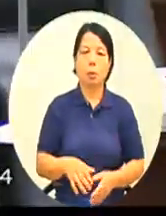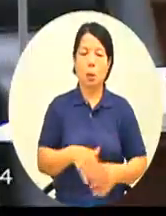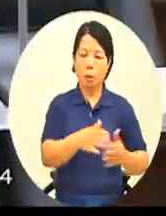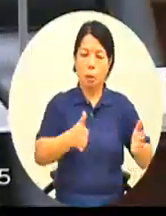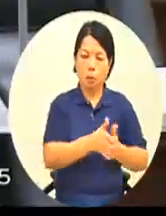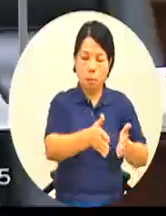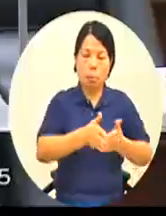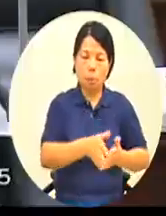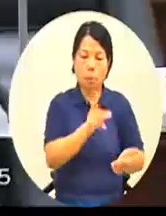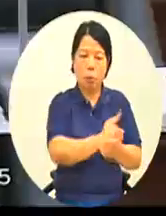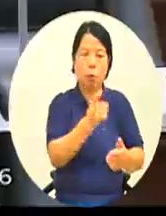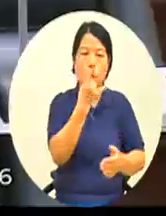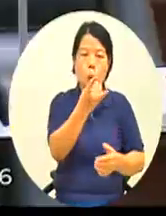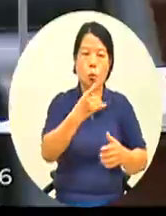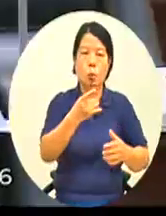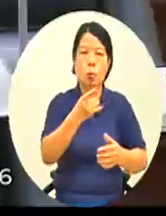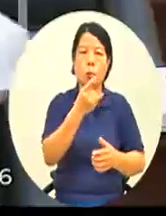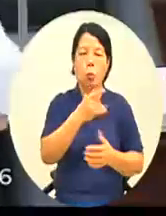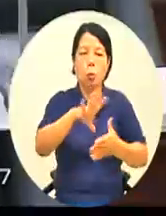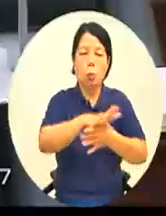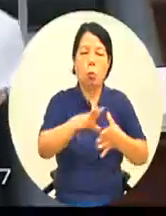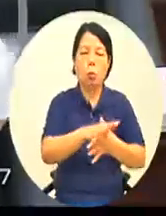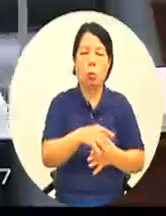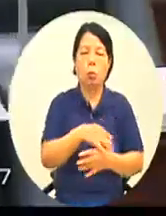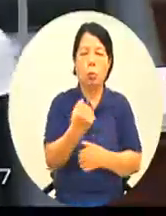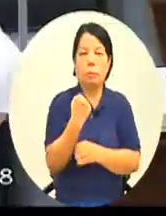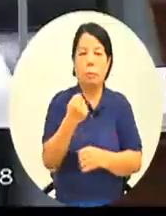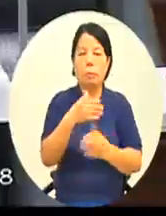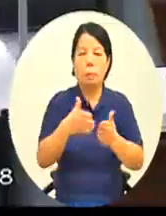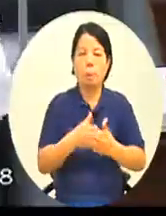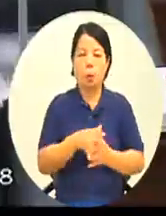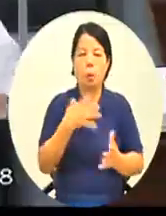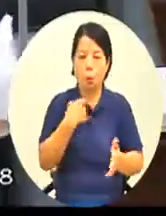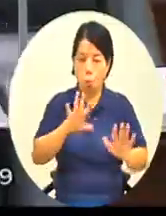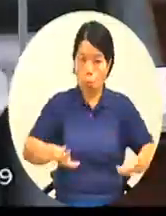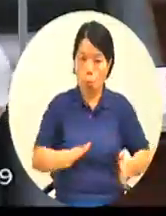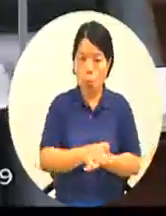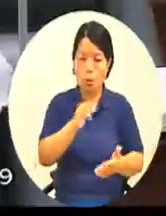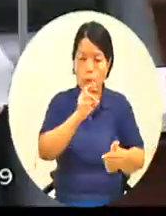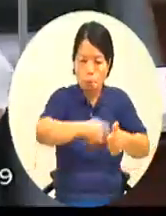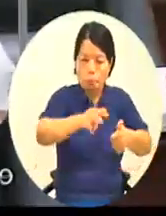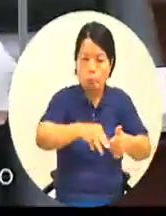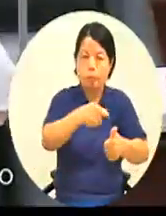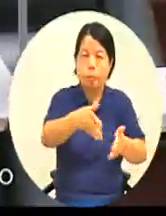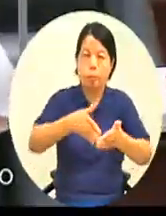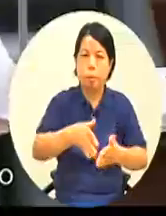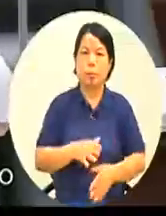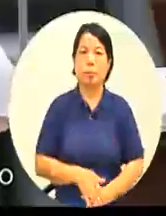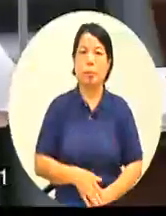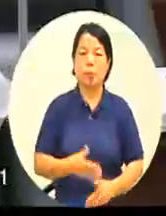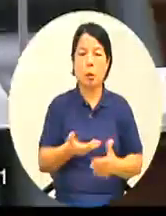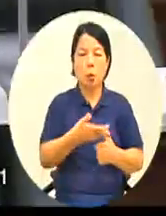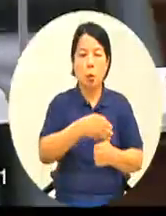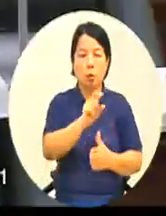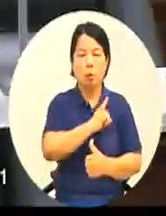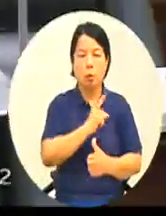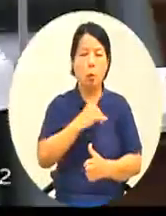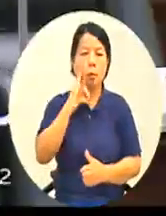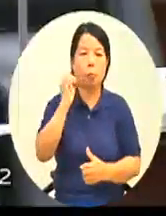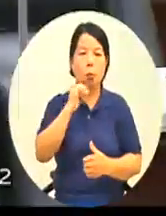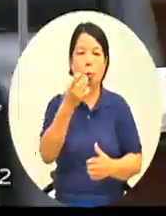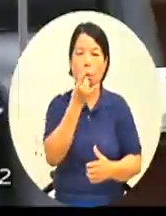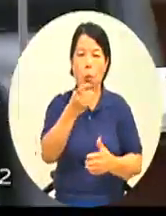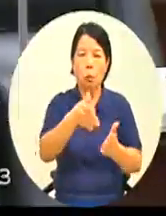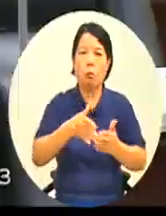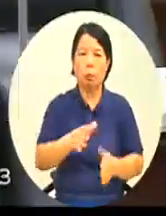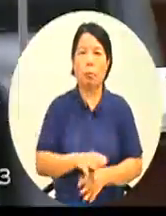助他们的语言的能力当然我们还要花很多的时间去培育他们会使用他们的母语。那第